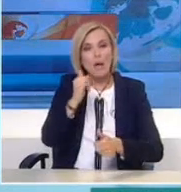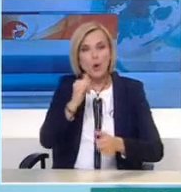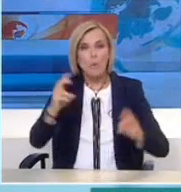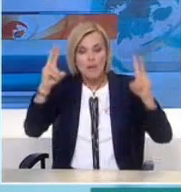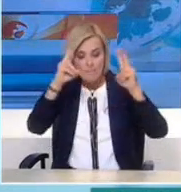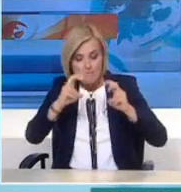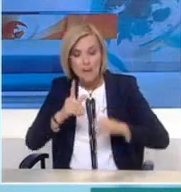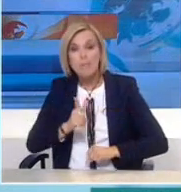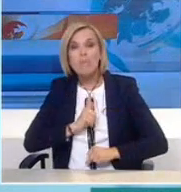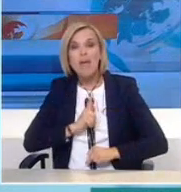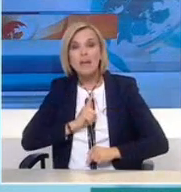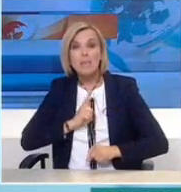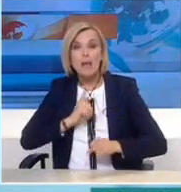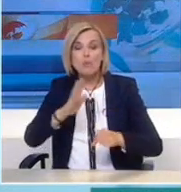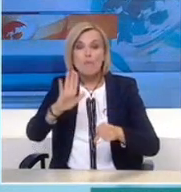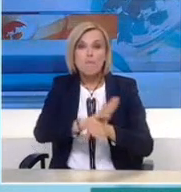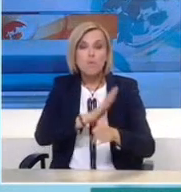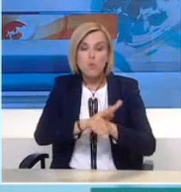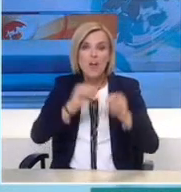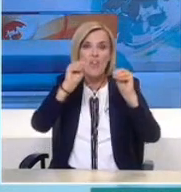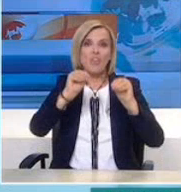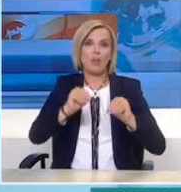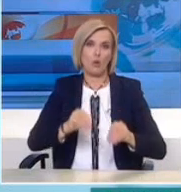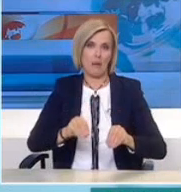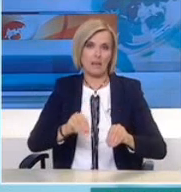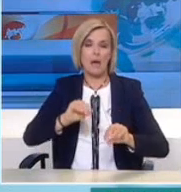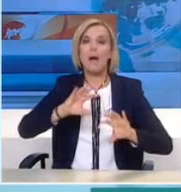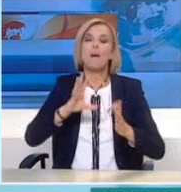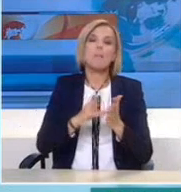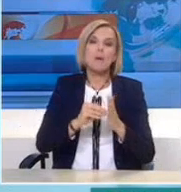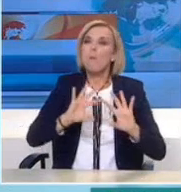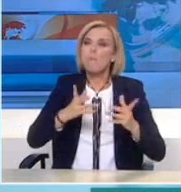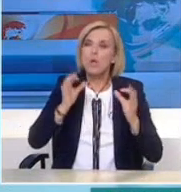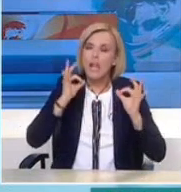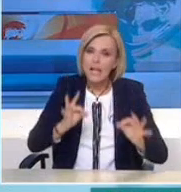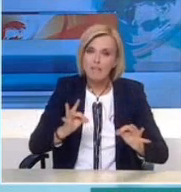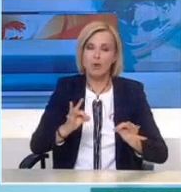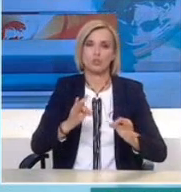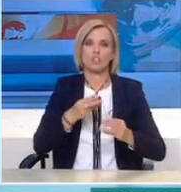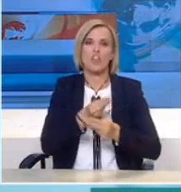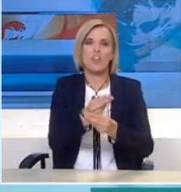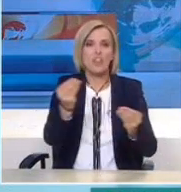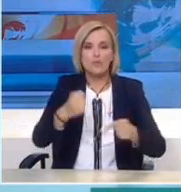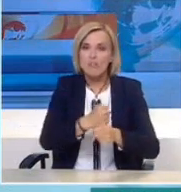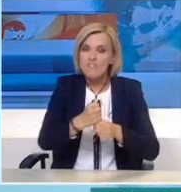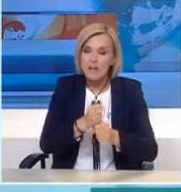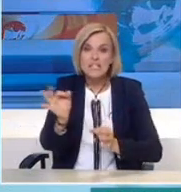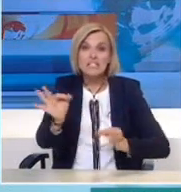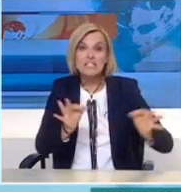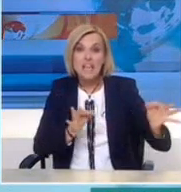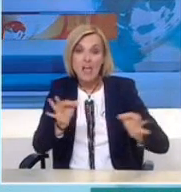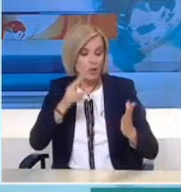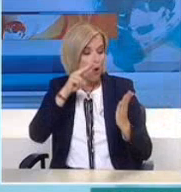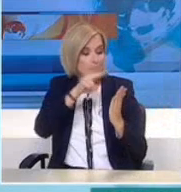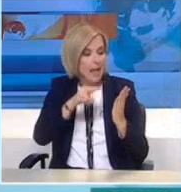επαρκή δεδομένα για το πότε ακριβώς έχει δοθεί το φάρμακο και το σχεδιασμό μιας μελέτης, η οποία δεν έχει